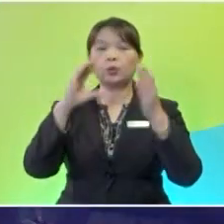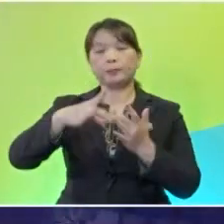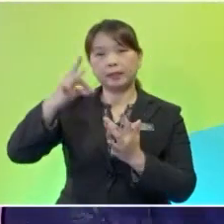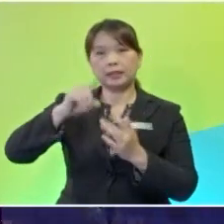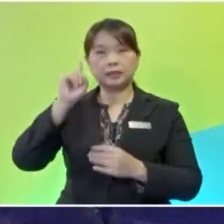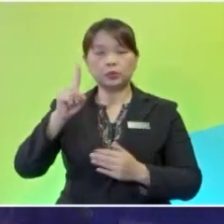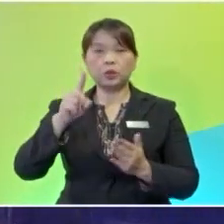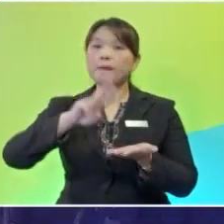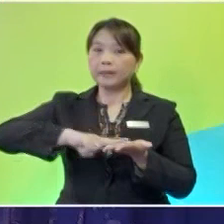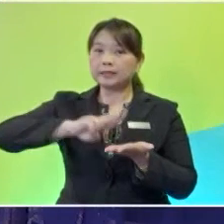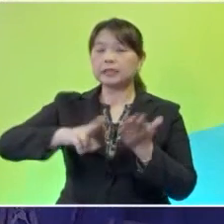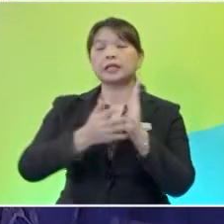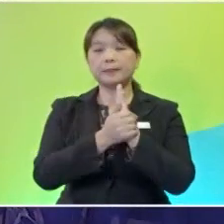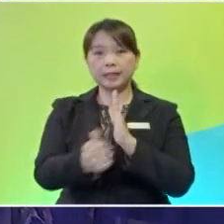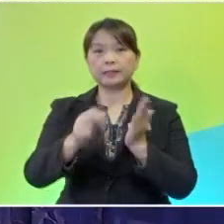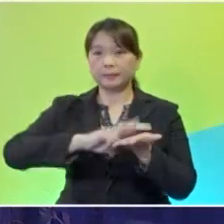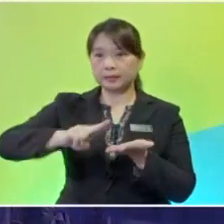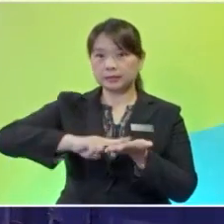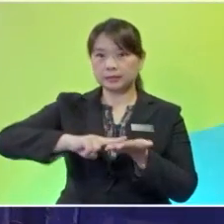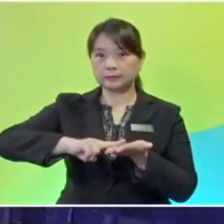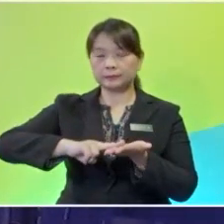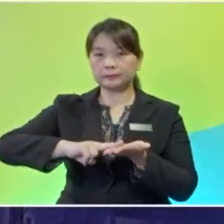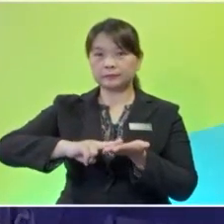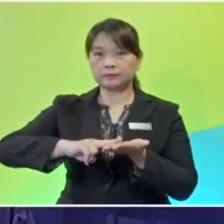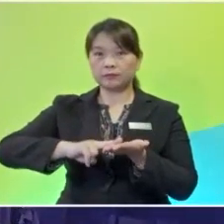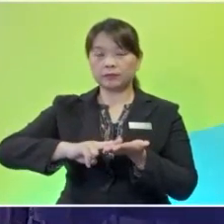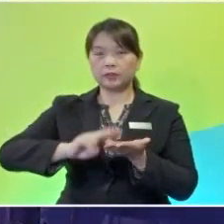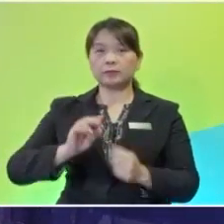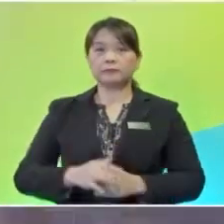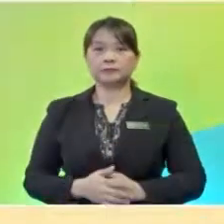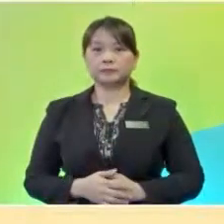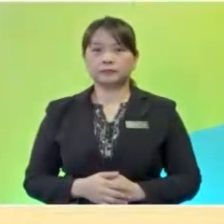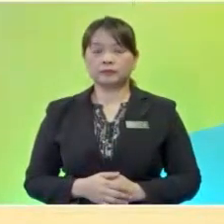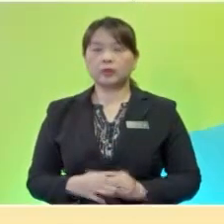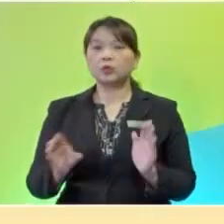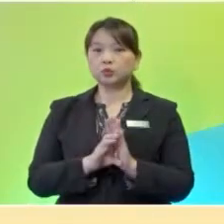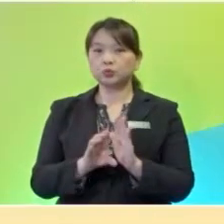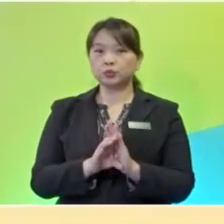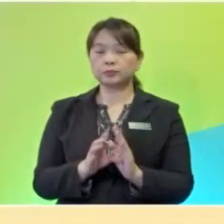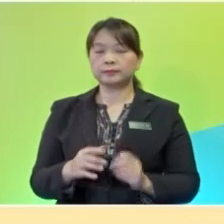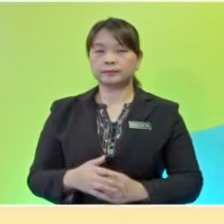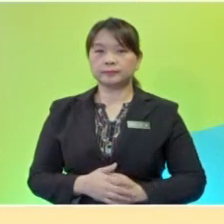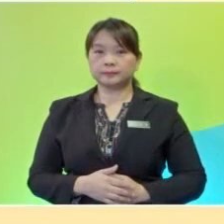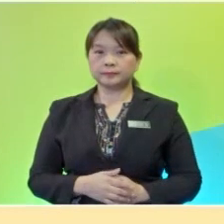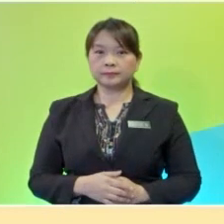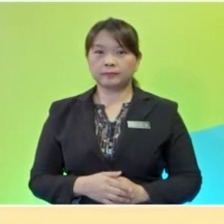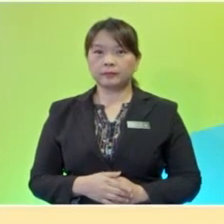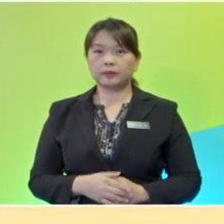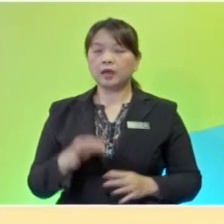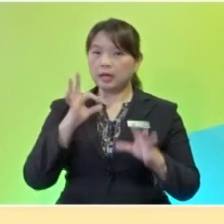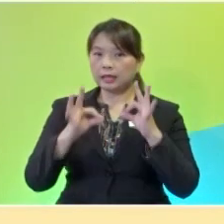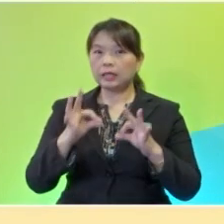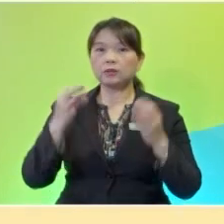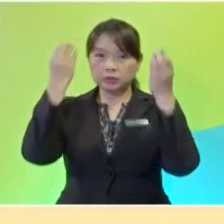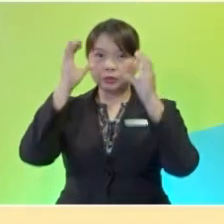示啊，那个我们的课堂评估的一个那个什么，我们说例子好吗？好，首先呢，如果我选择阅读技